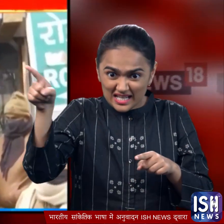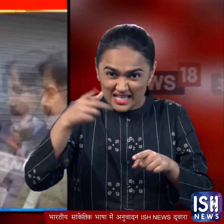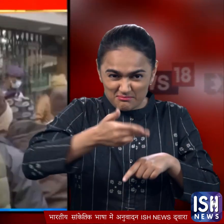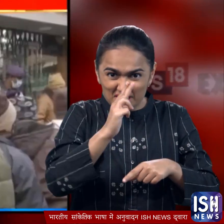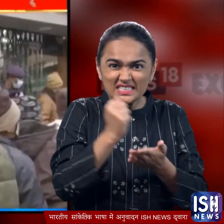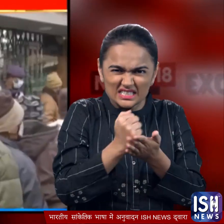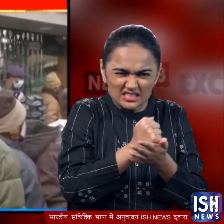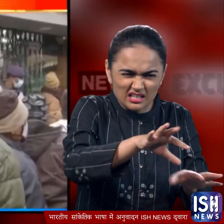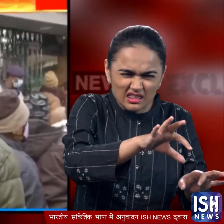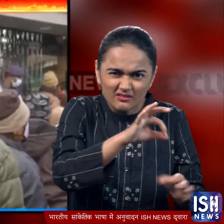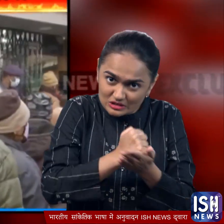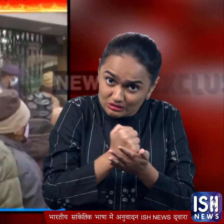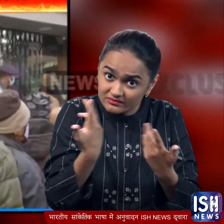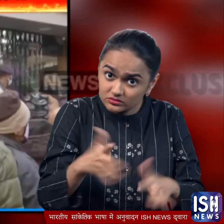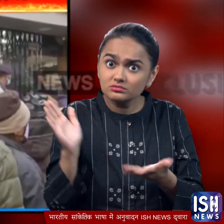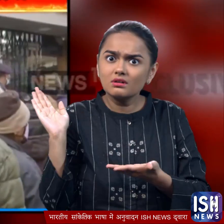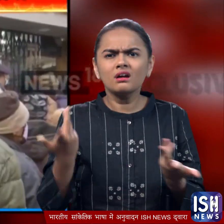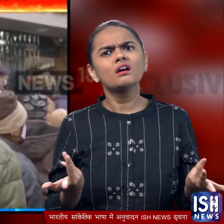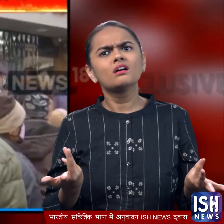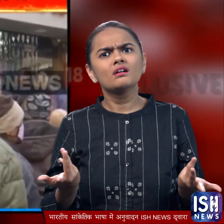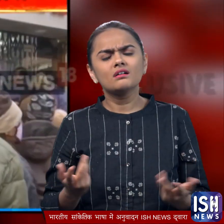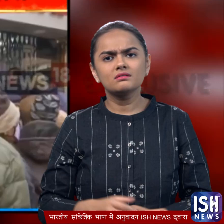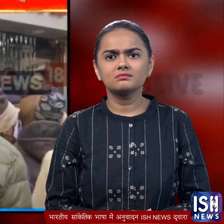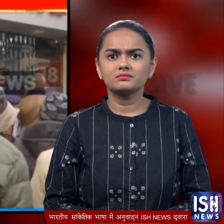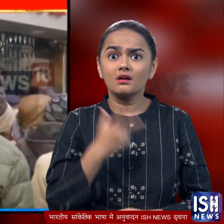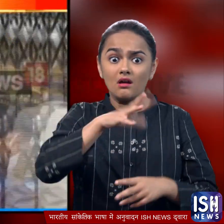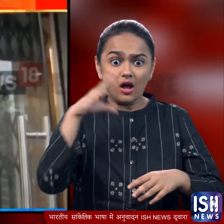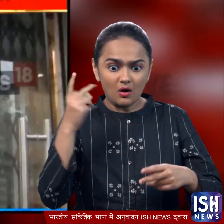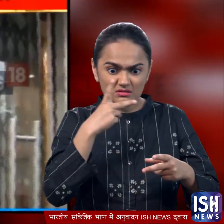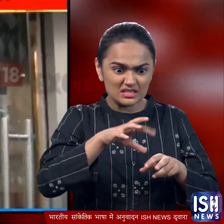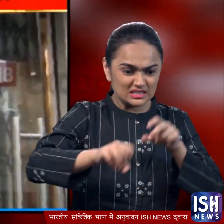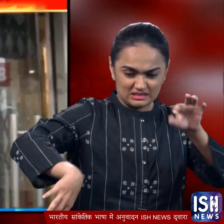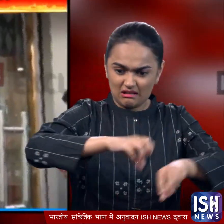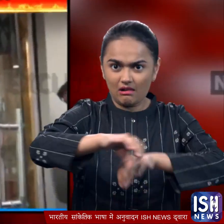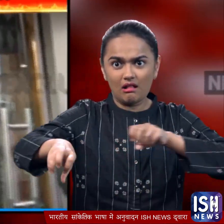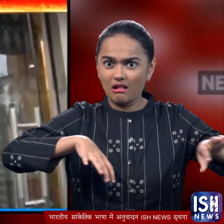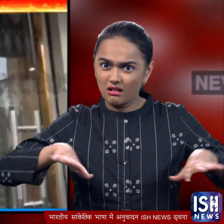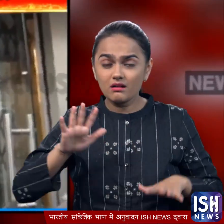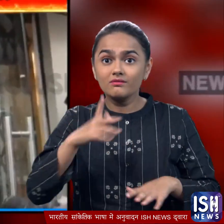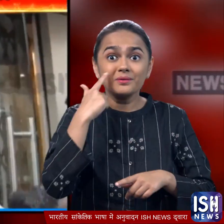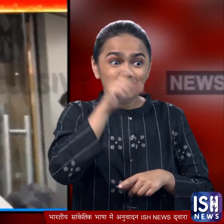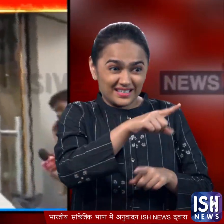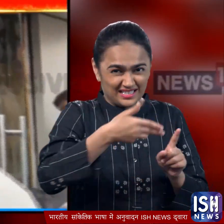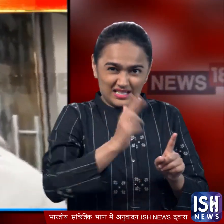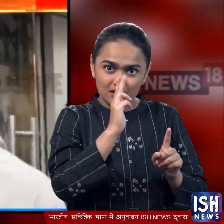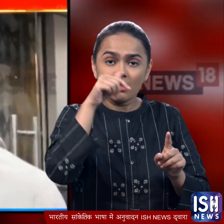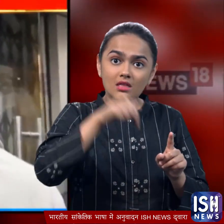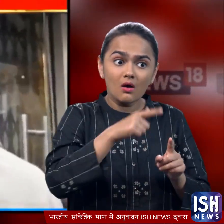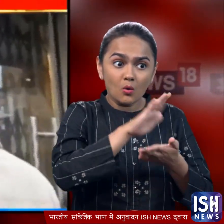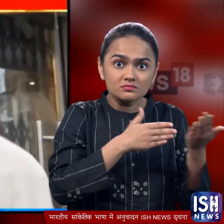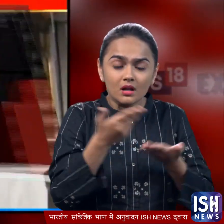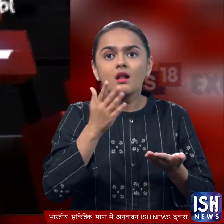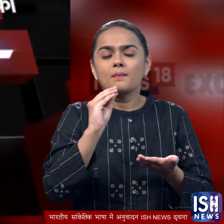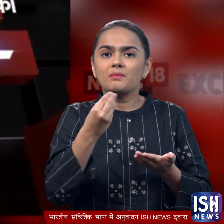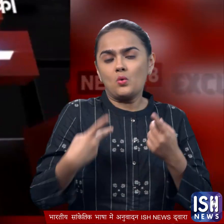कोशिश की। लग रहा है देखने में कि लूट का मामला है, ये बाहर को सामान भी छितराया हुआ था। इस बीच जिस शख्स को गोली मारी गई उसकी हालत खतरे से